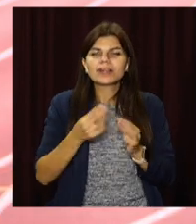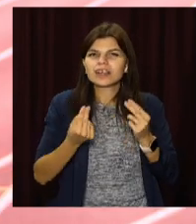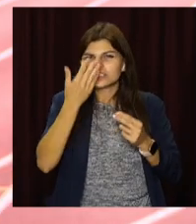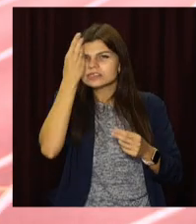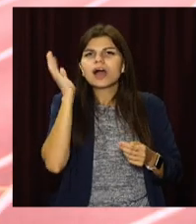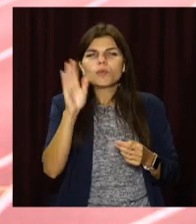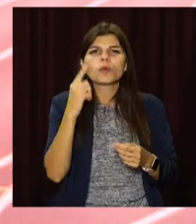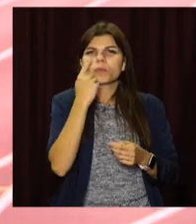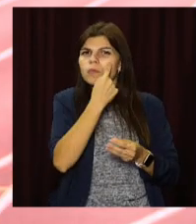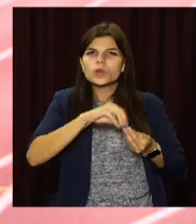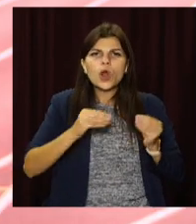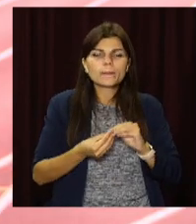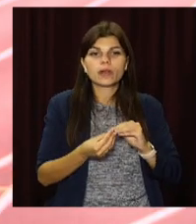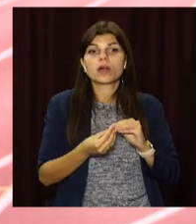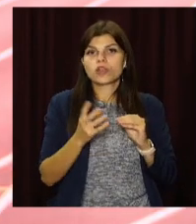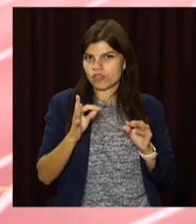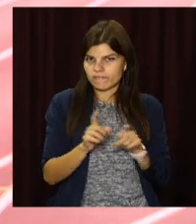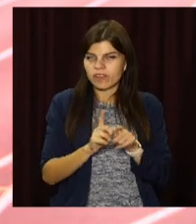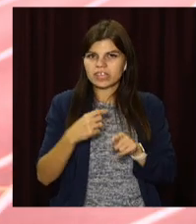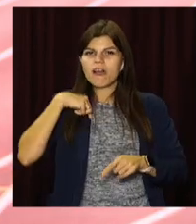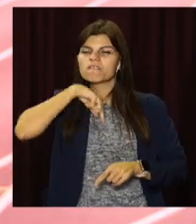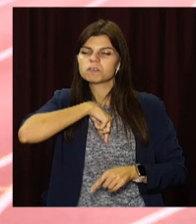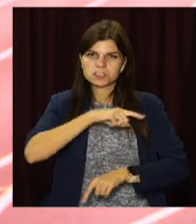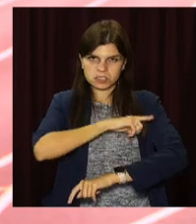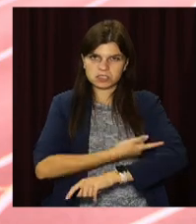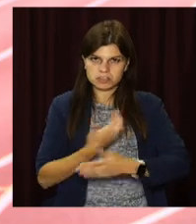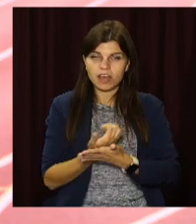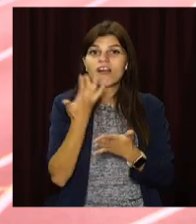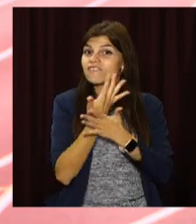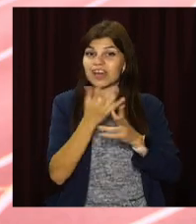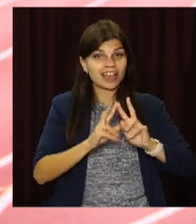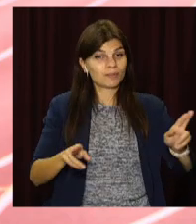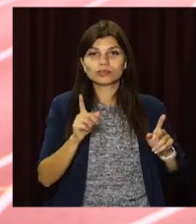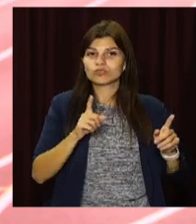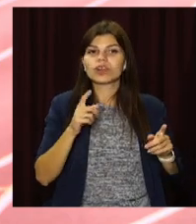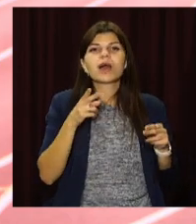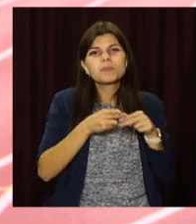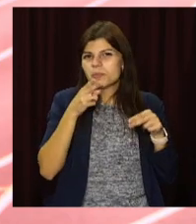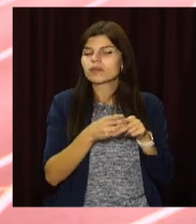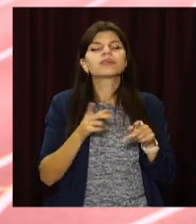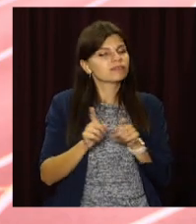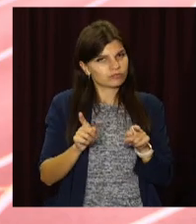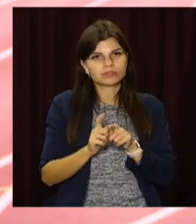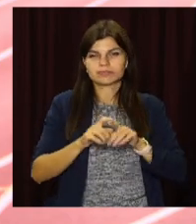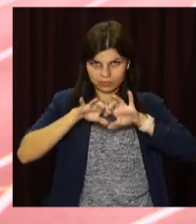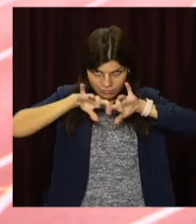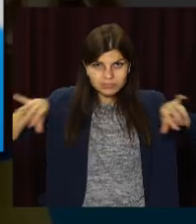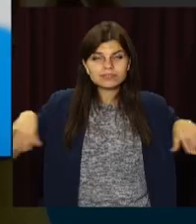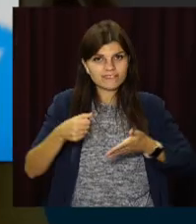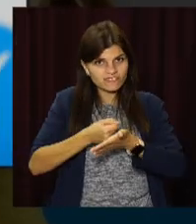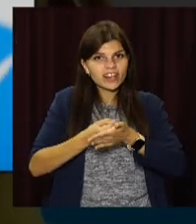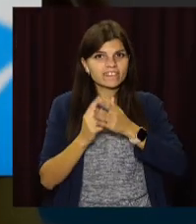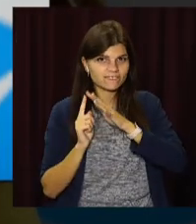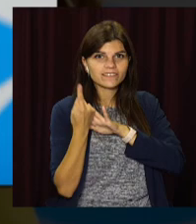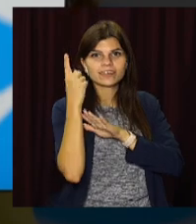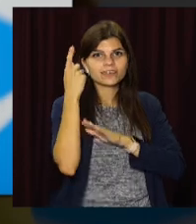забудь. Але я все-таки знайшла ці сили, як от показано в фільмі, що на перешкоду усім я відберусь, я поїду і я виступлю. А